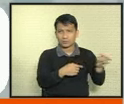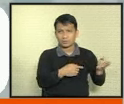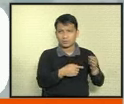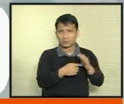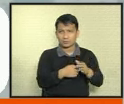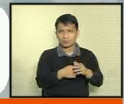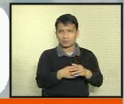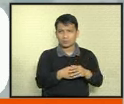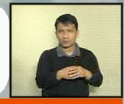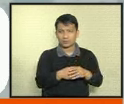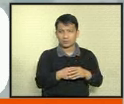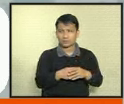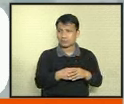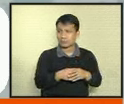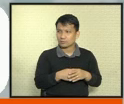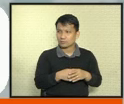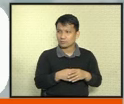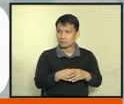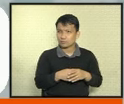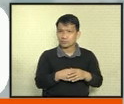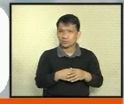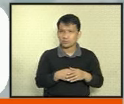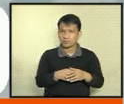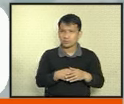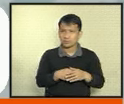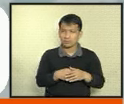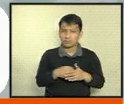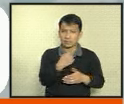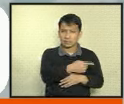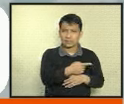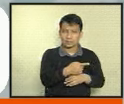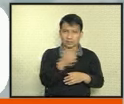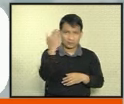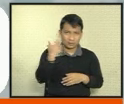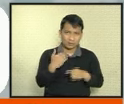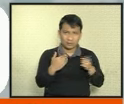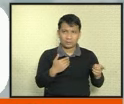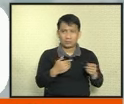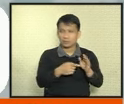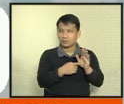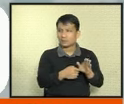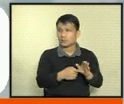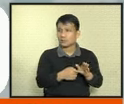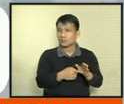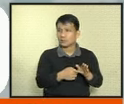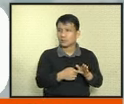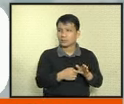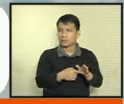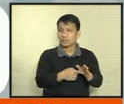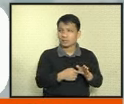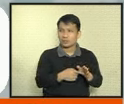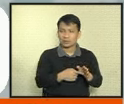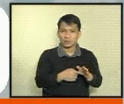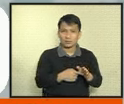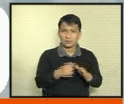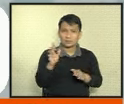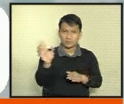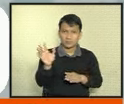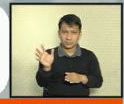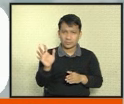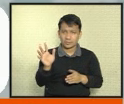halaga. Ang naiabot lang po niya is nasa kulang-kulang na 50. 50?